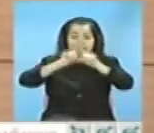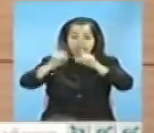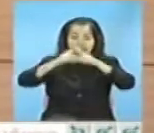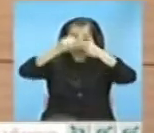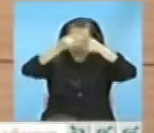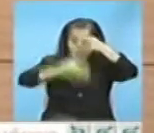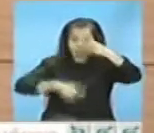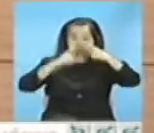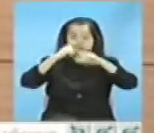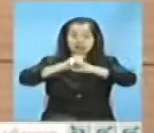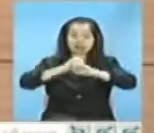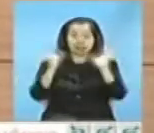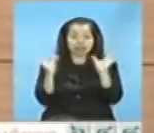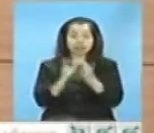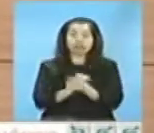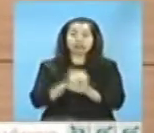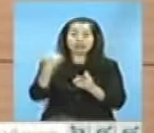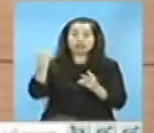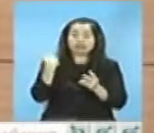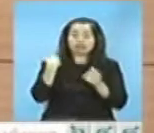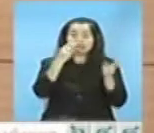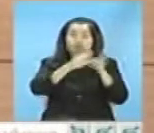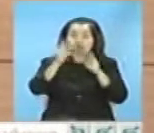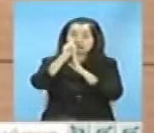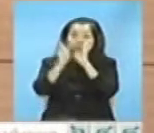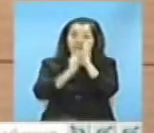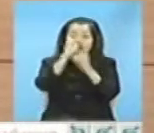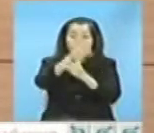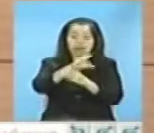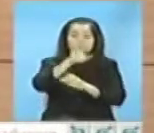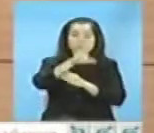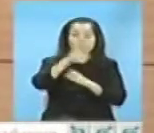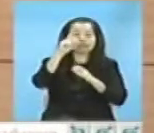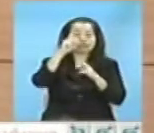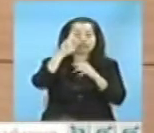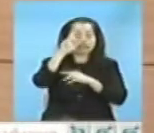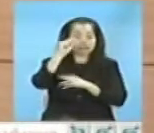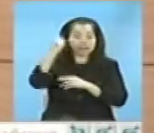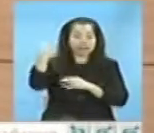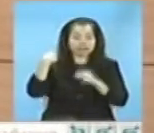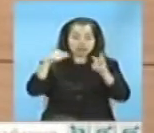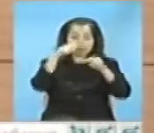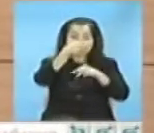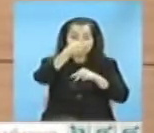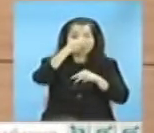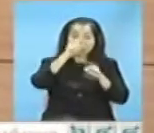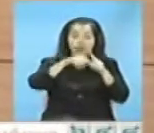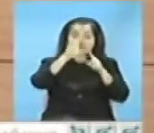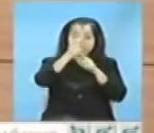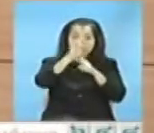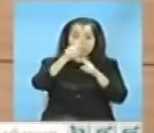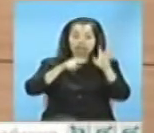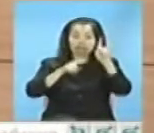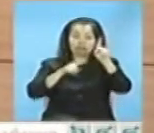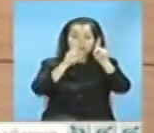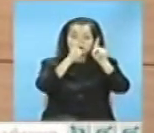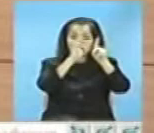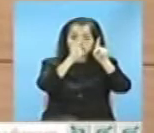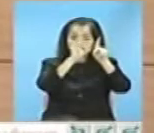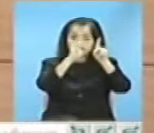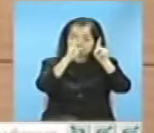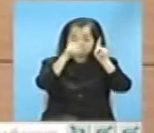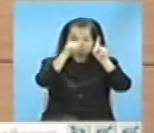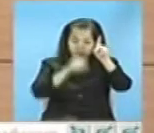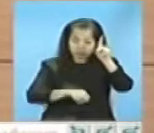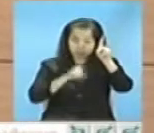นมีข้อบังคับของรัฐสภาหมวดที่7ตั้งแต่ข้อ86ถึง106กำหนดขั้นตอน